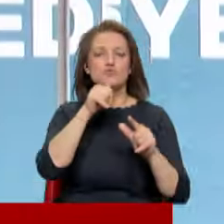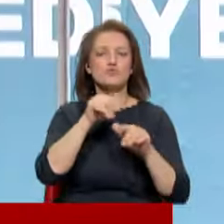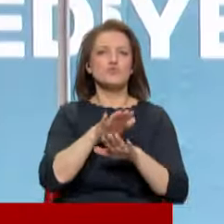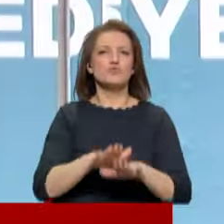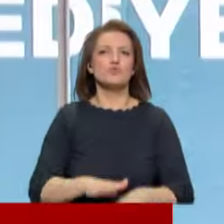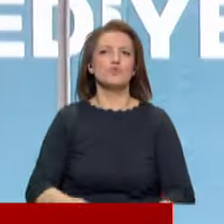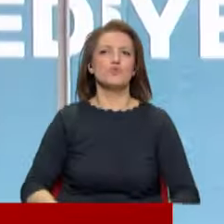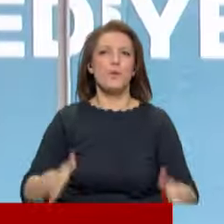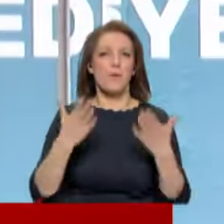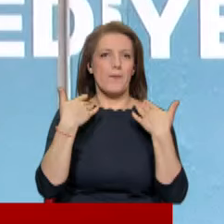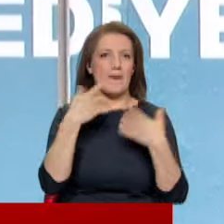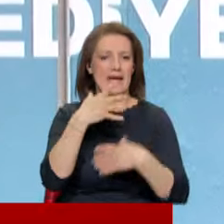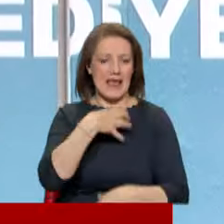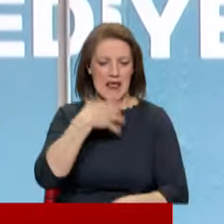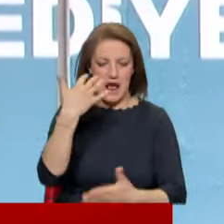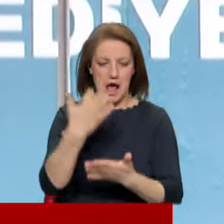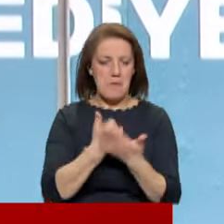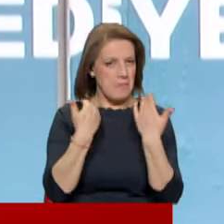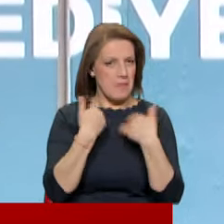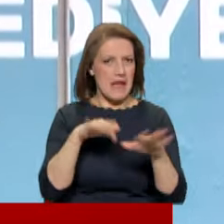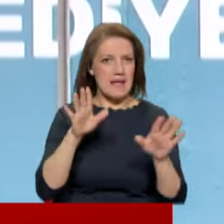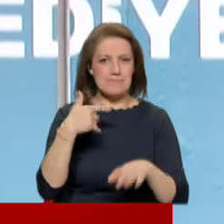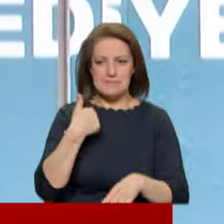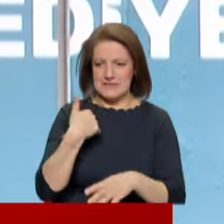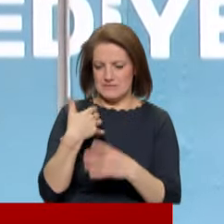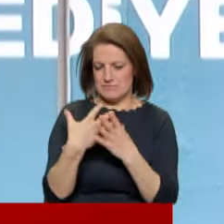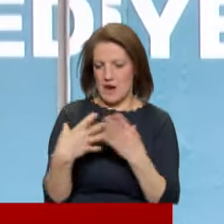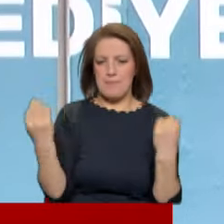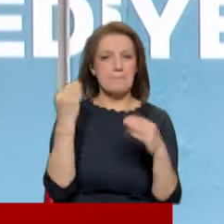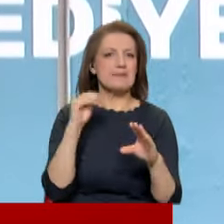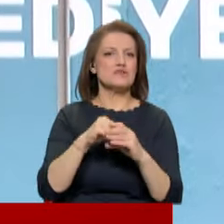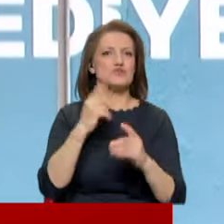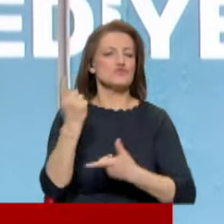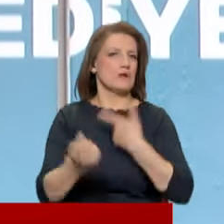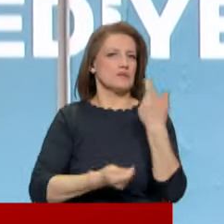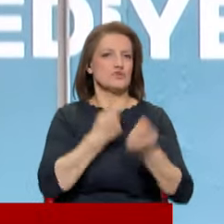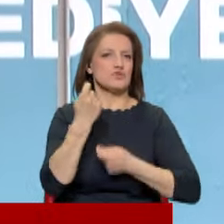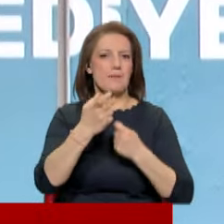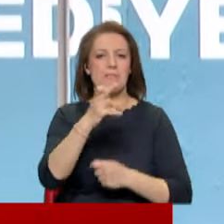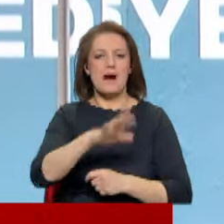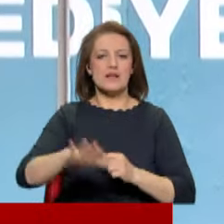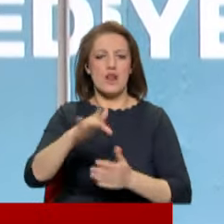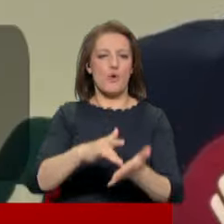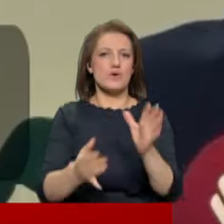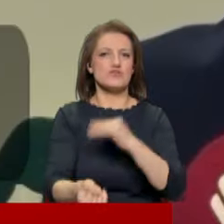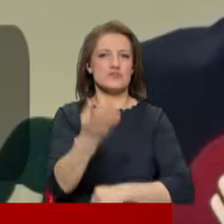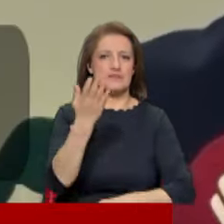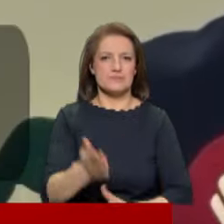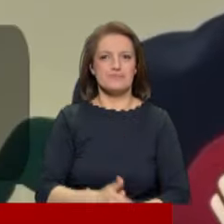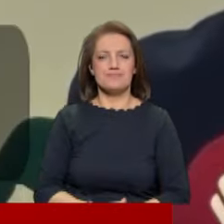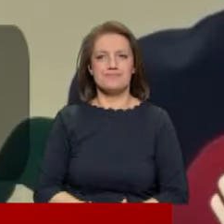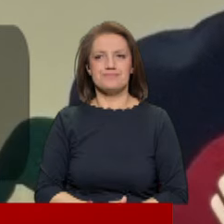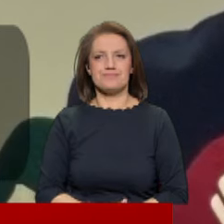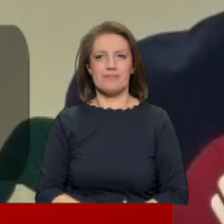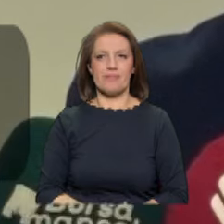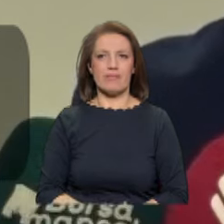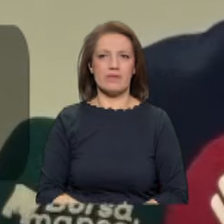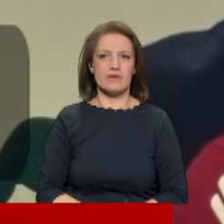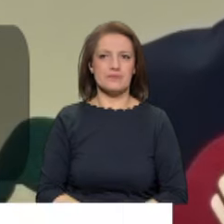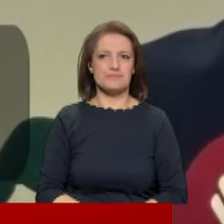durulmuyor. Kendileri kazanmak değil, bize kaybettirmek için çalışan partiler ortaya çıktı. Hiç kimseye kazandırmak